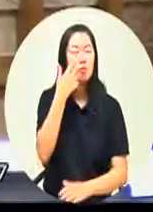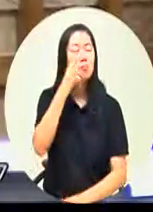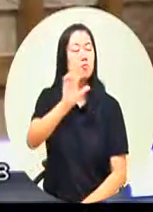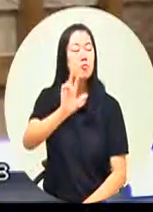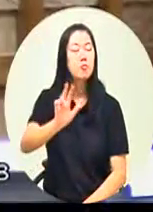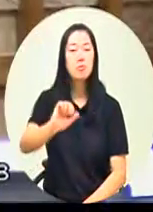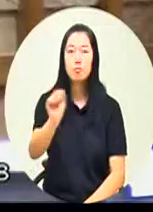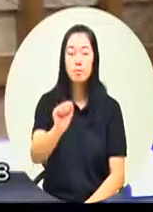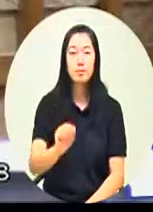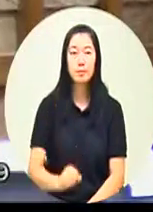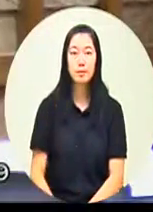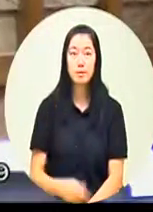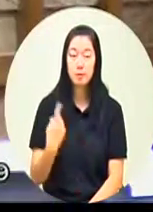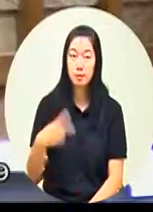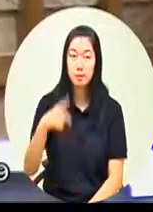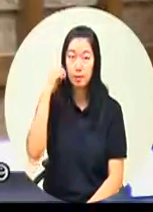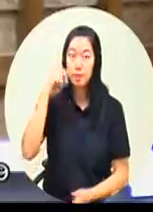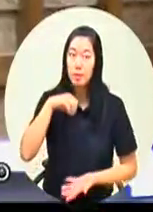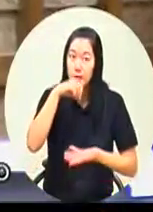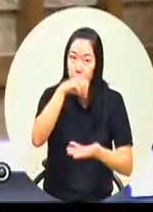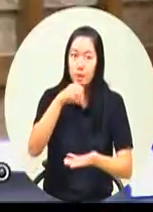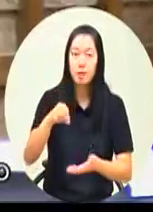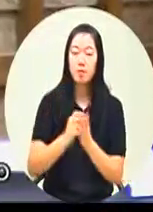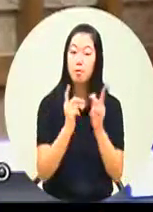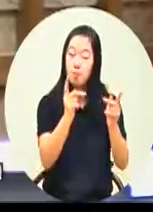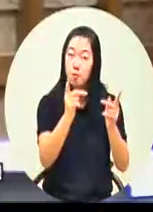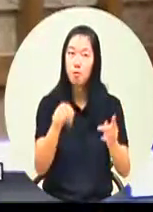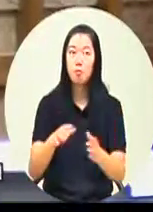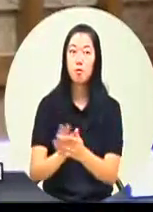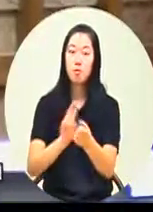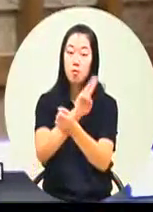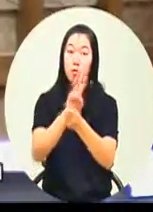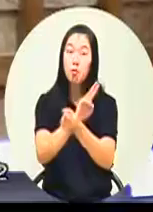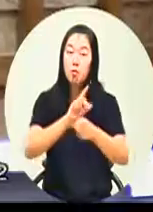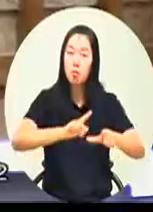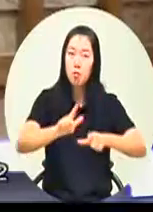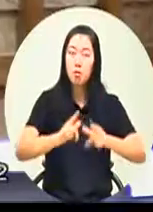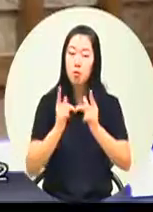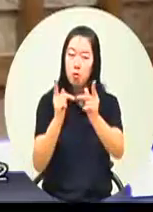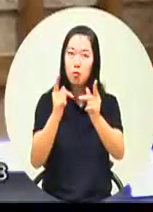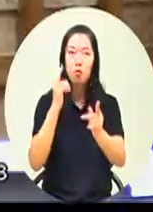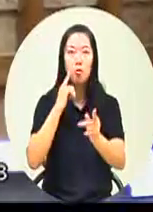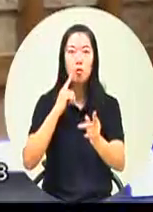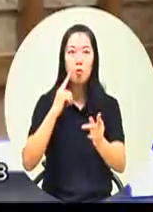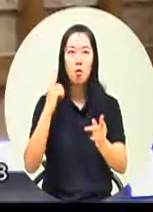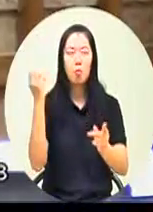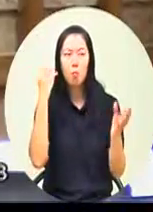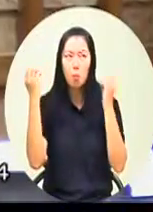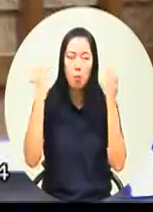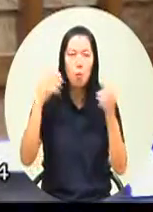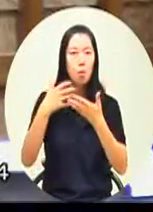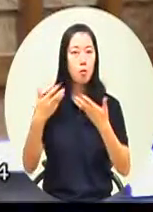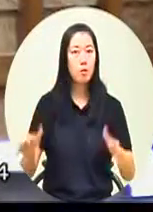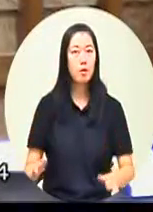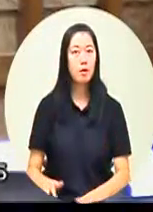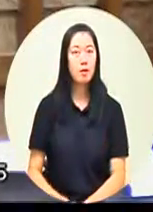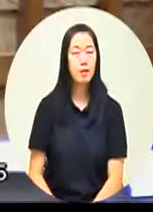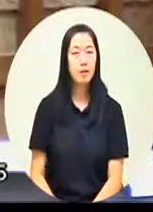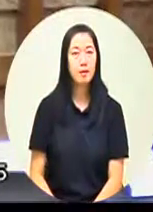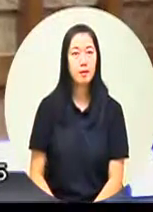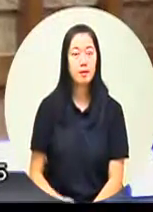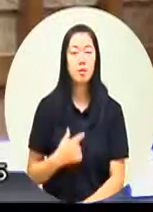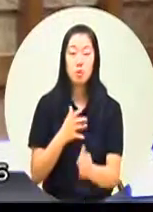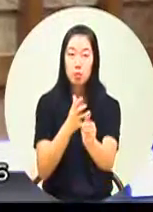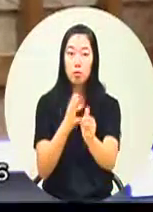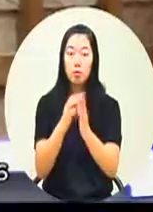哦、那我们再来提到一下我们的捷运，林园的捷运、哦、好像吵了很久了。那我想请问一下捷运